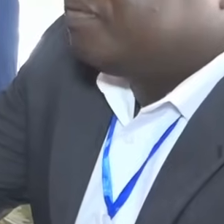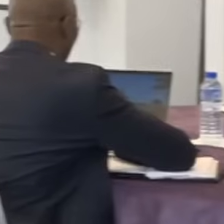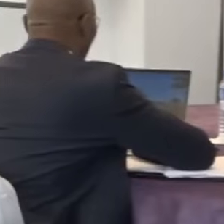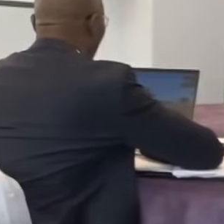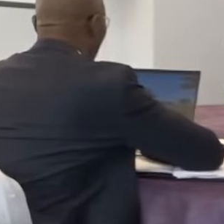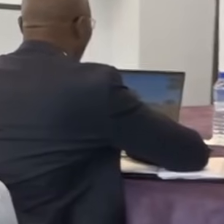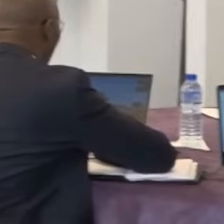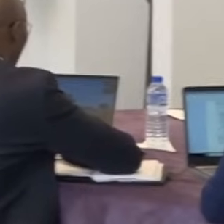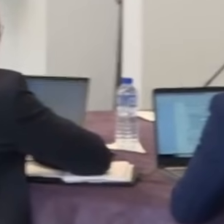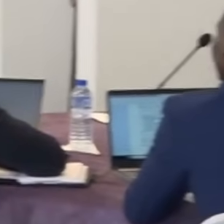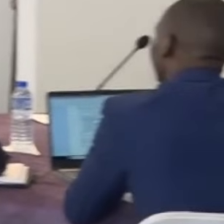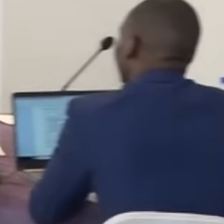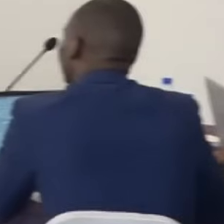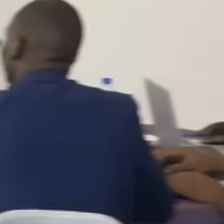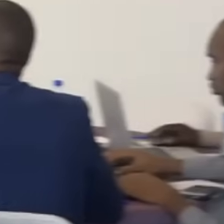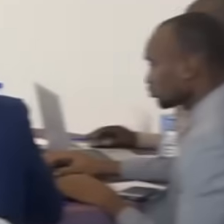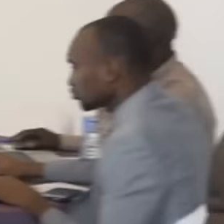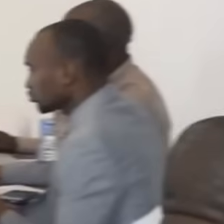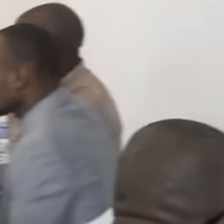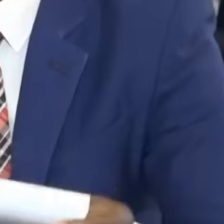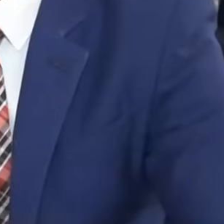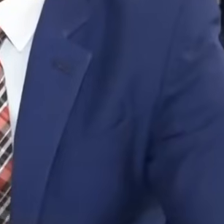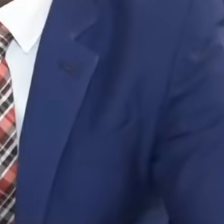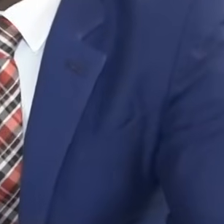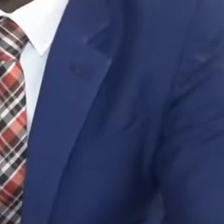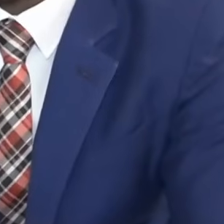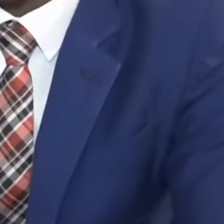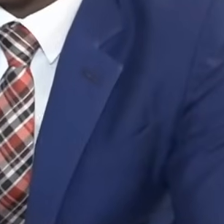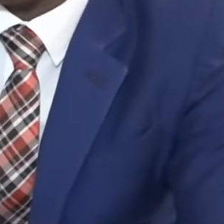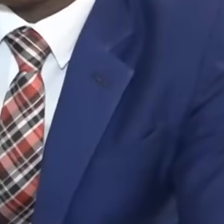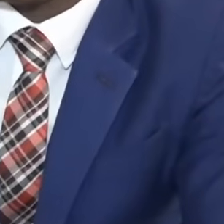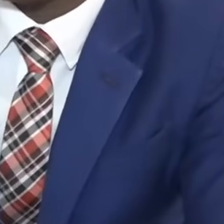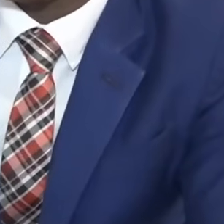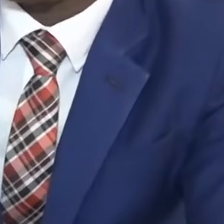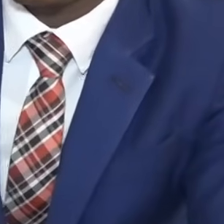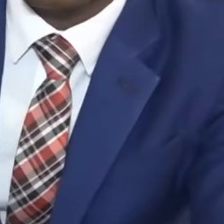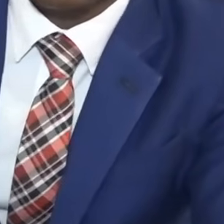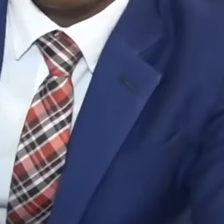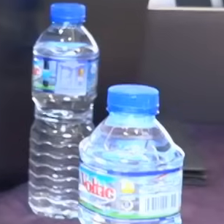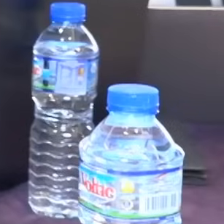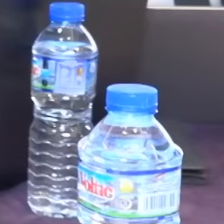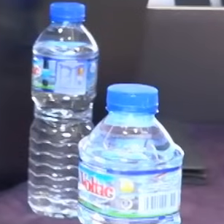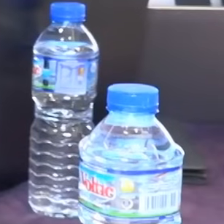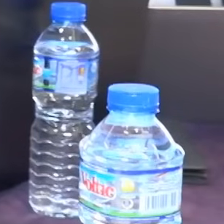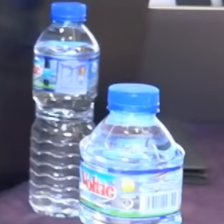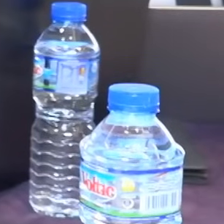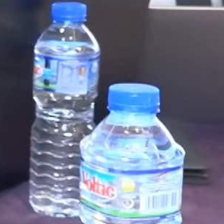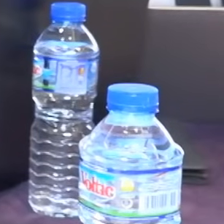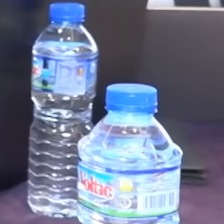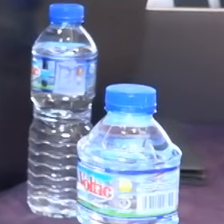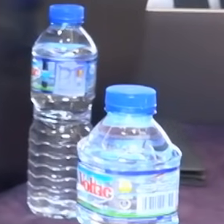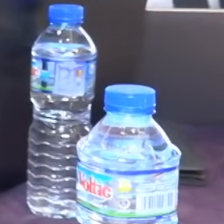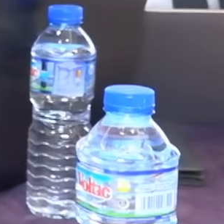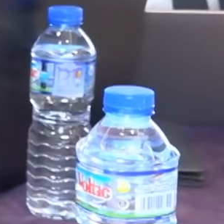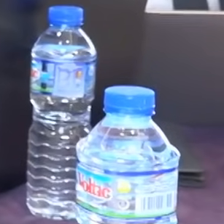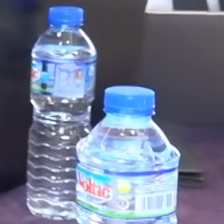Une cinquantaine d'experts comptables des huit pays de l'UEMOA renforcent leurs compétences en vue de l'obtention d'un